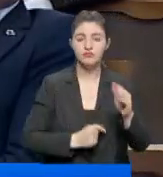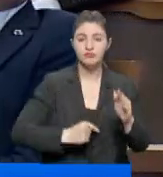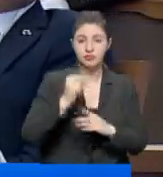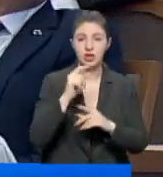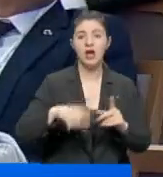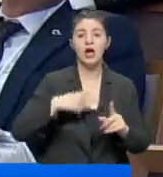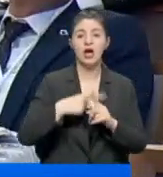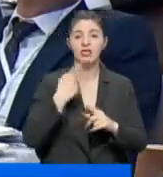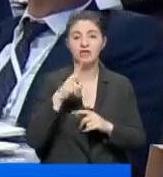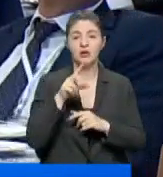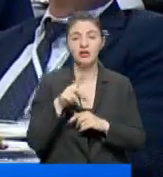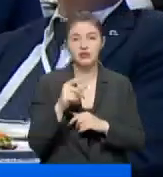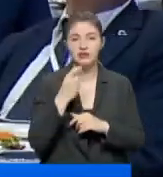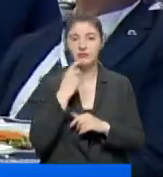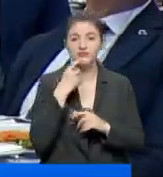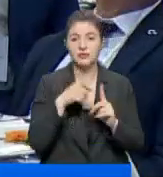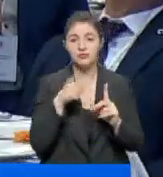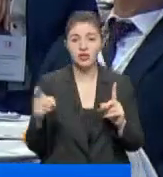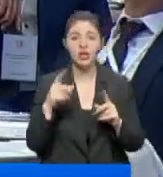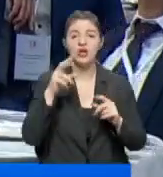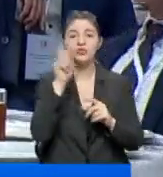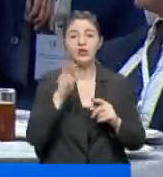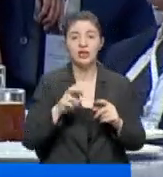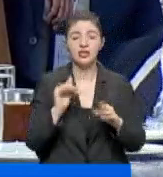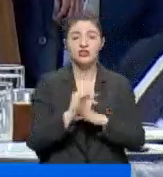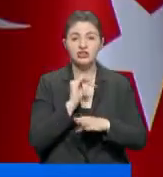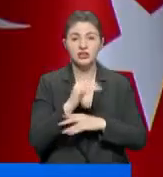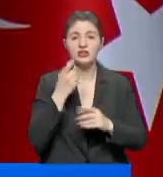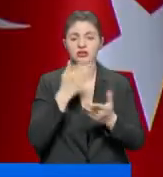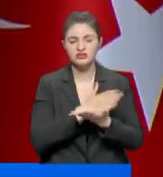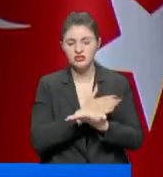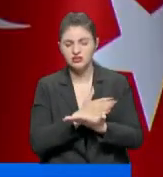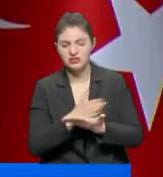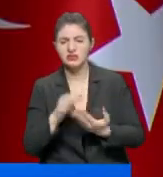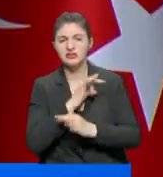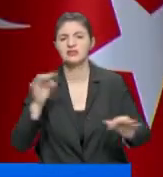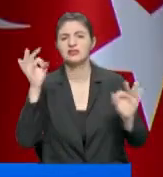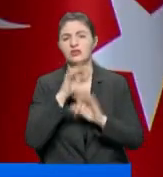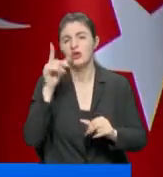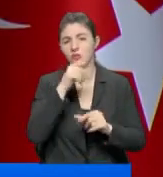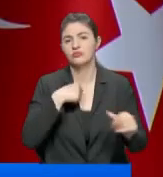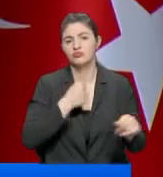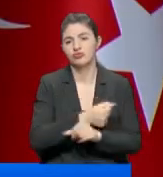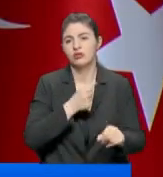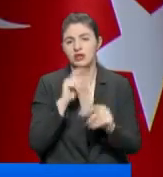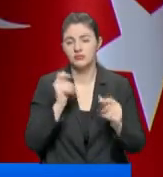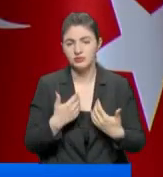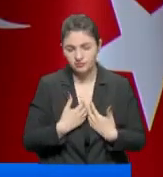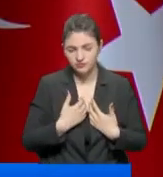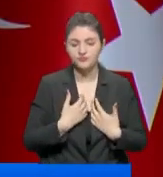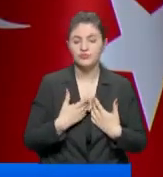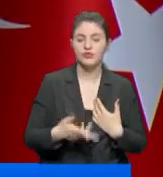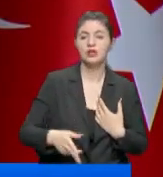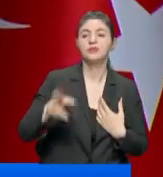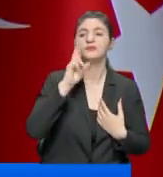de 2018'den beri döviz kurunda yaşanan istikrarsızlıkla mücadele etmek durumunda kaldık.